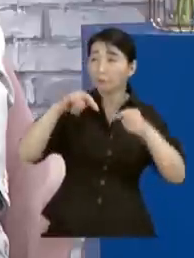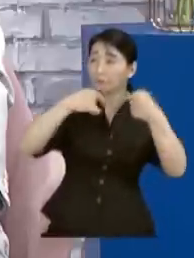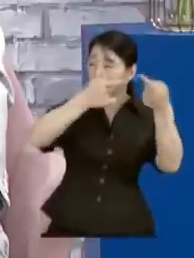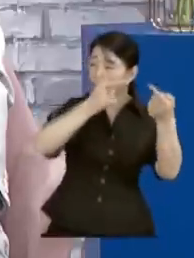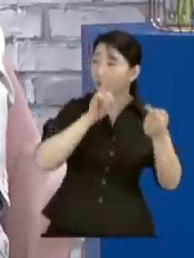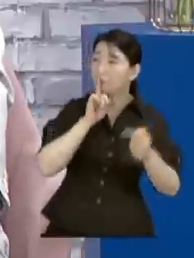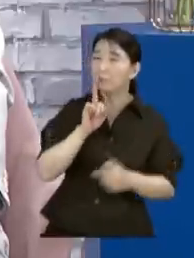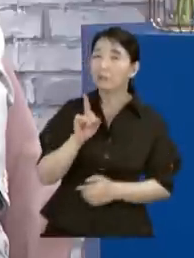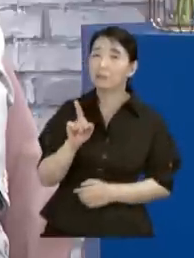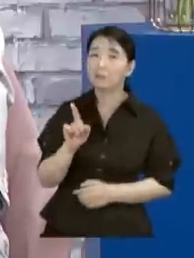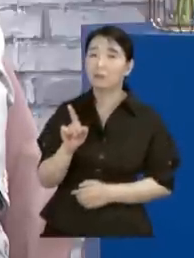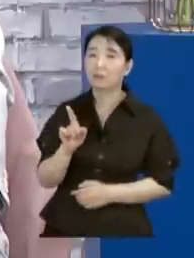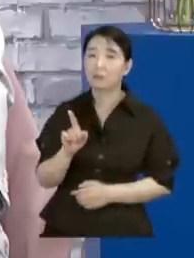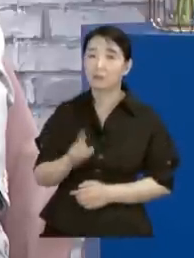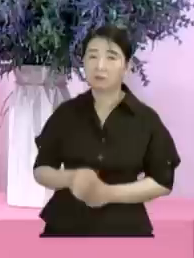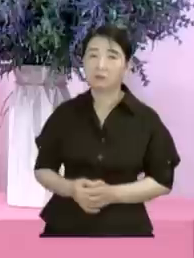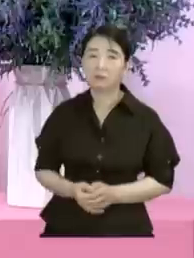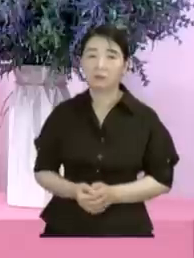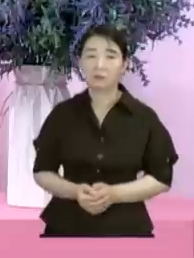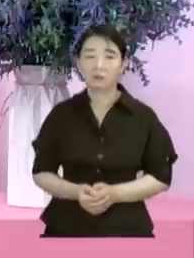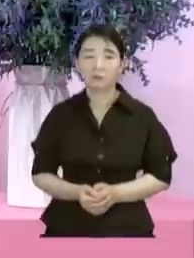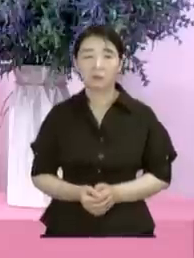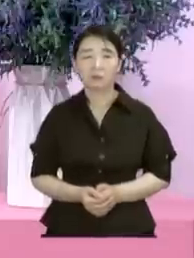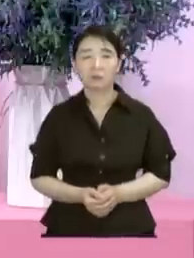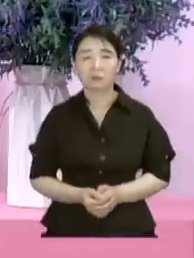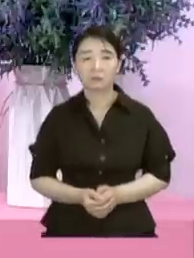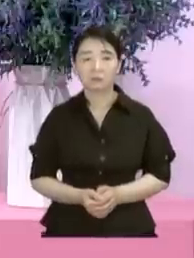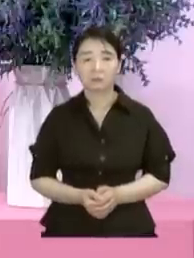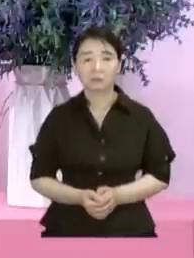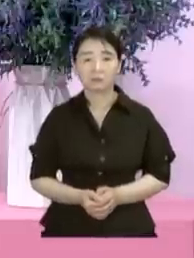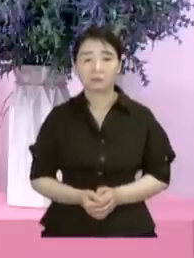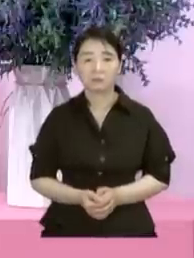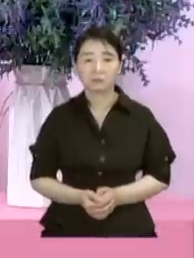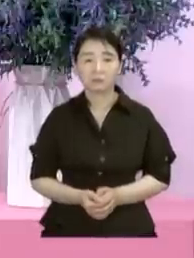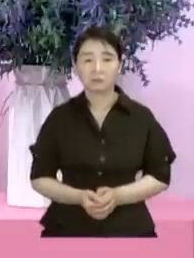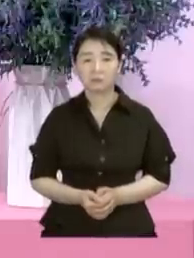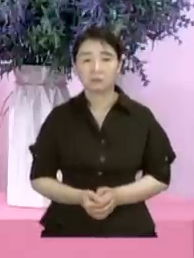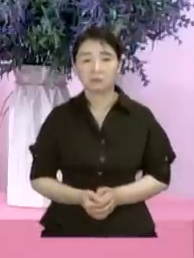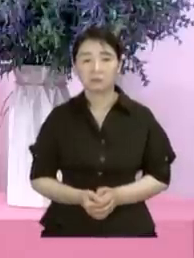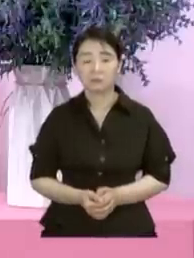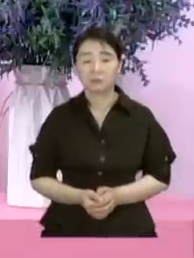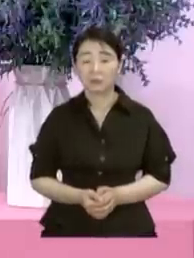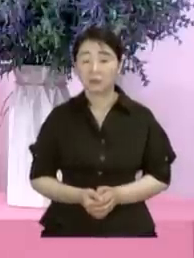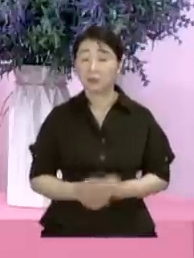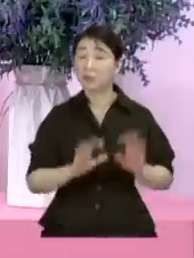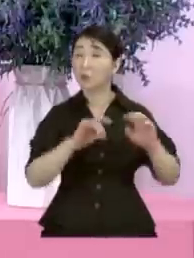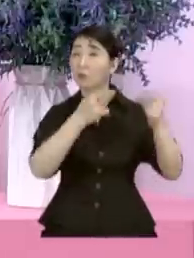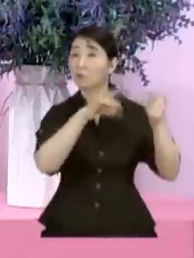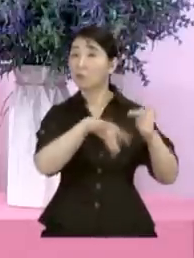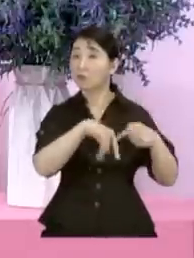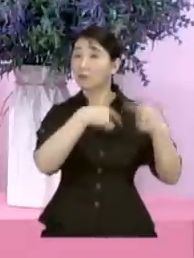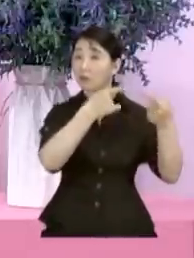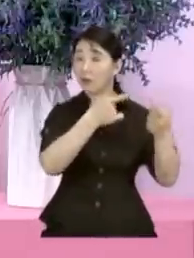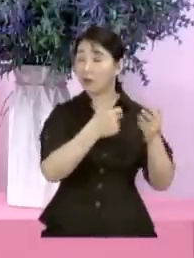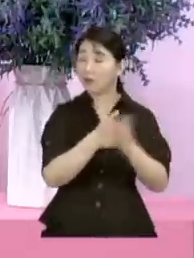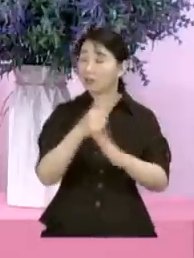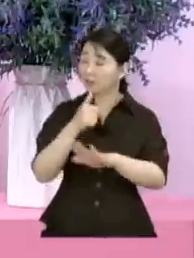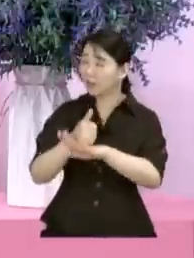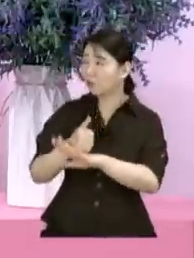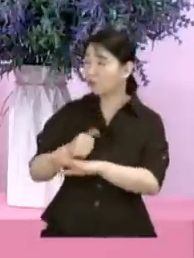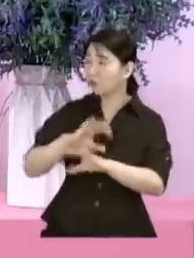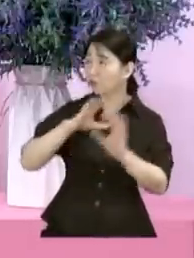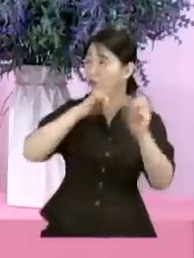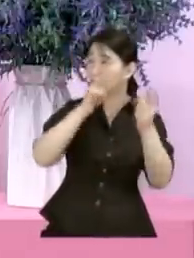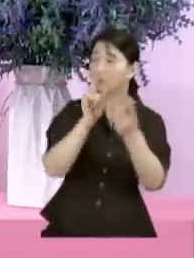예. 천국 소망이 있으십니까? 예. 이제 먼저 가니까 우리 선생님 나중에 천국에서